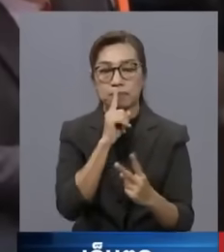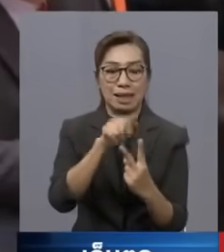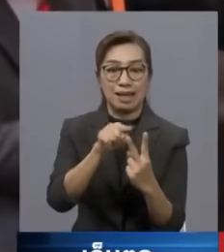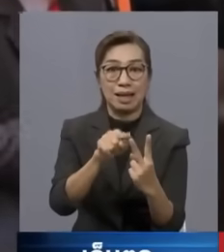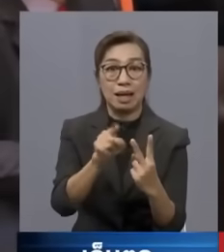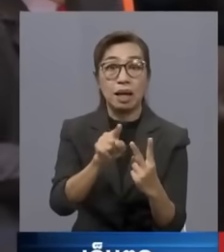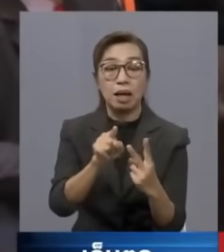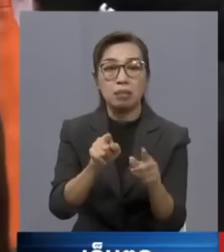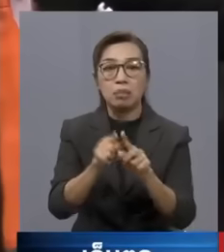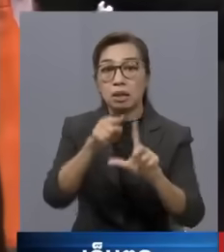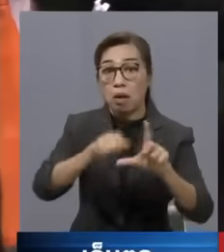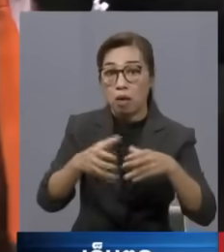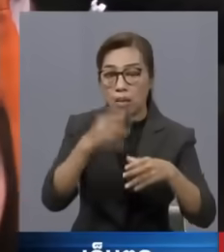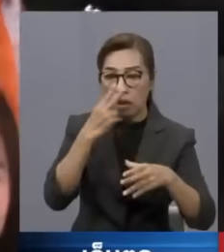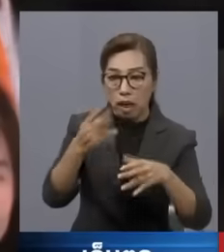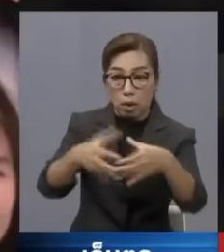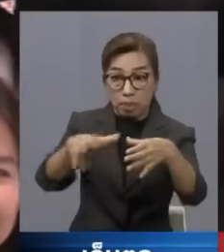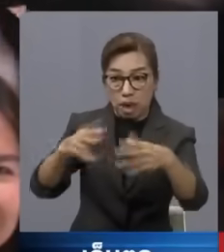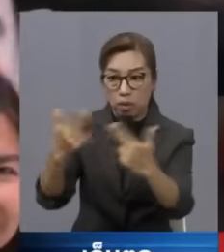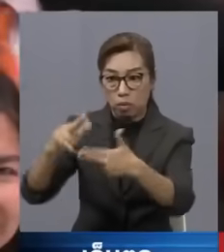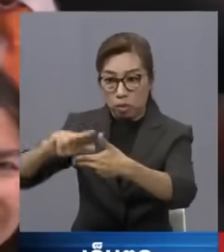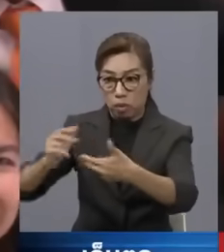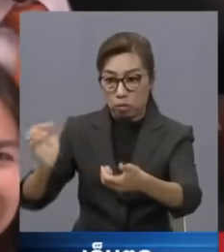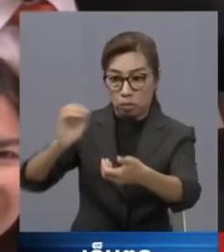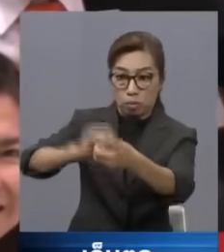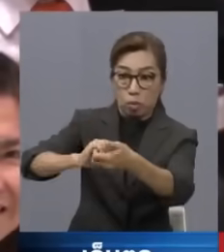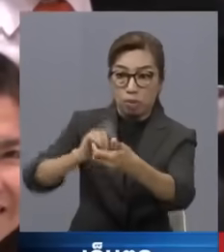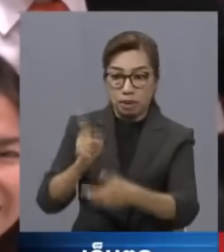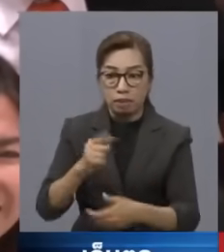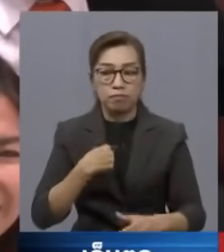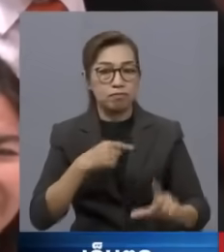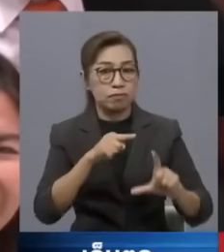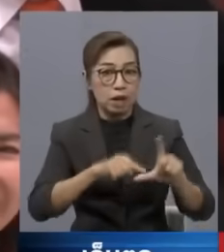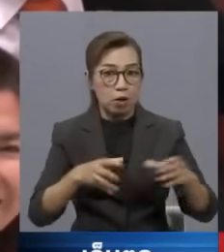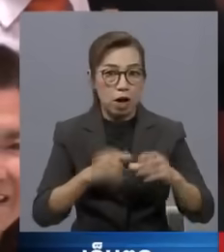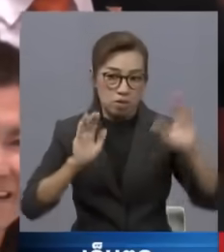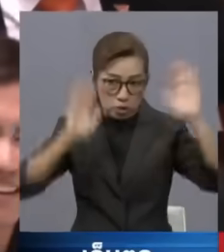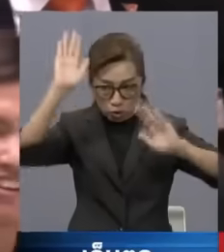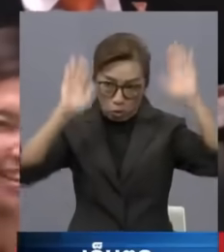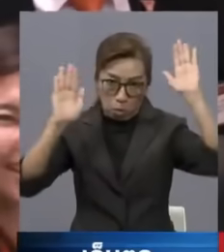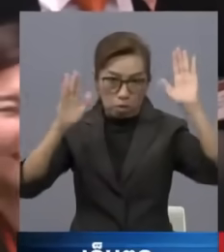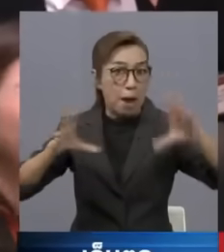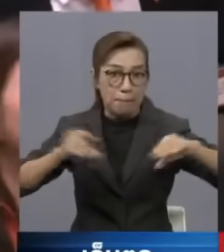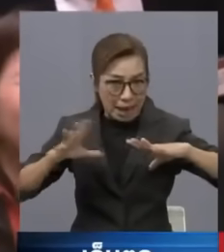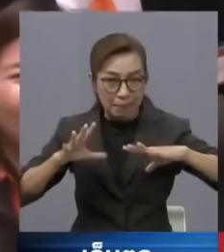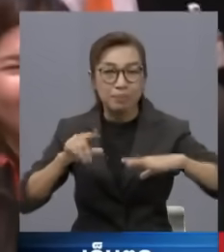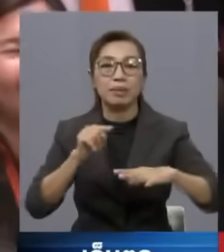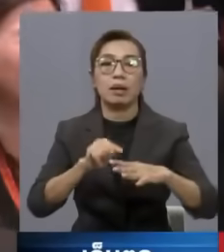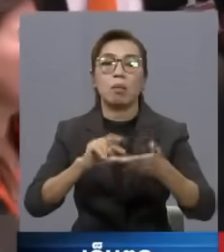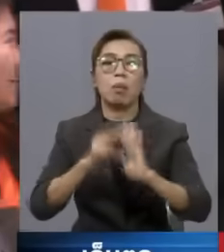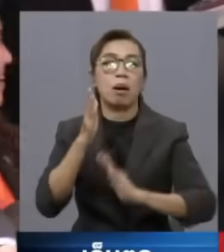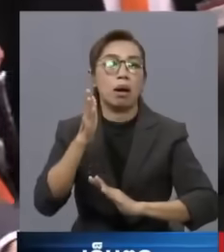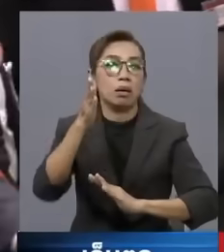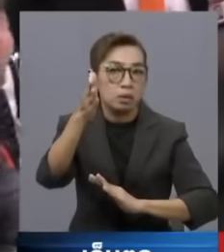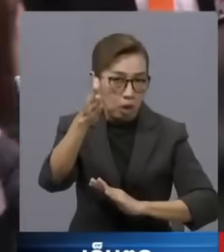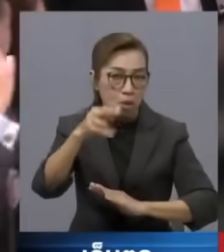เพื่อไทยมี 2ลุงร่วมด้วยแน่นอนเนี่ยก้าวไกลจะหมดไม่เห็นด้วยนะครับมันก็จะส่งผลถึงอนาคตที่อาจไม่เป็นพันธมิตร